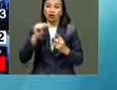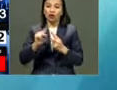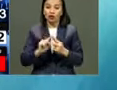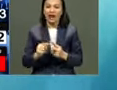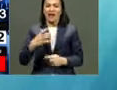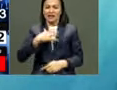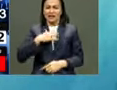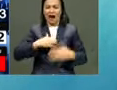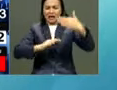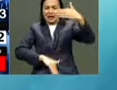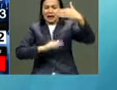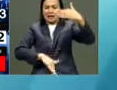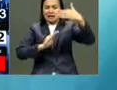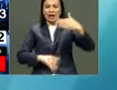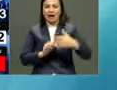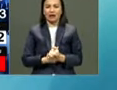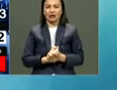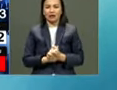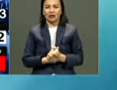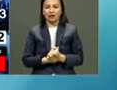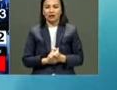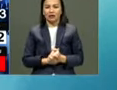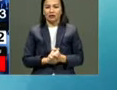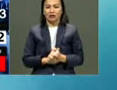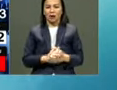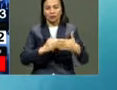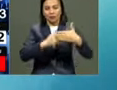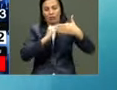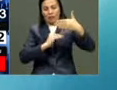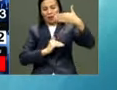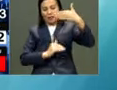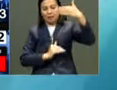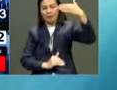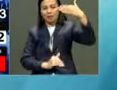นะครับก็เป็นอันดับที่ที่เราก็ภาคภูมิใจนะครับอยากจะให้ตัวเลขเยอะครับอย่างนี้ฮะ70 80 90ไปได้ยิ่งดีนะครับแสดงถึงว่าเรามีเรื่องของการติดเชื้อน้อยลงน้อยลงแต่ว่าวางใจได้ไหมอย่างกับมาดูครับของทั่วโลกนะครับที่กำลังพุ่งขึ้นเนี่ยนะครับยังเป็นทแยงขึ้นอยู่เลยนะครับผมอยากจะให้ดูก็คือทางอ่า